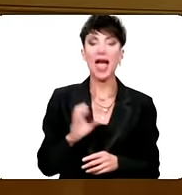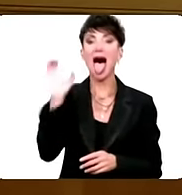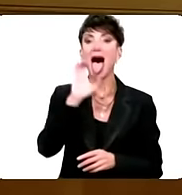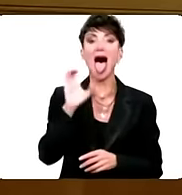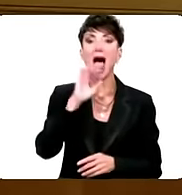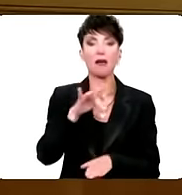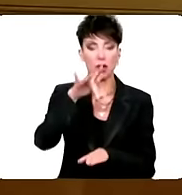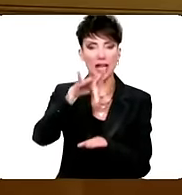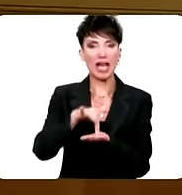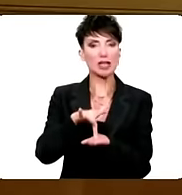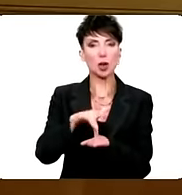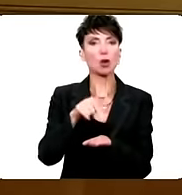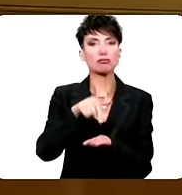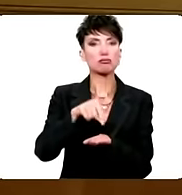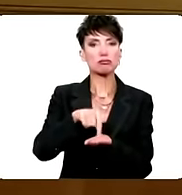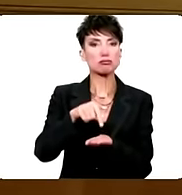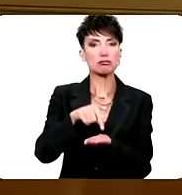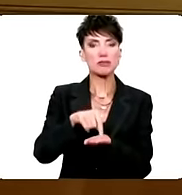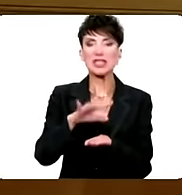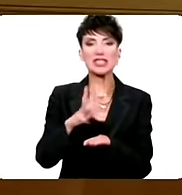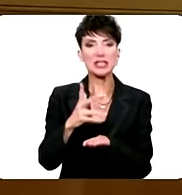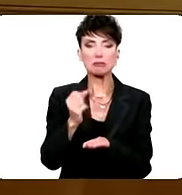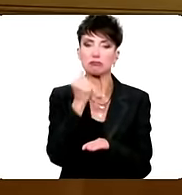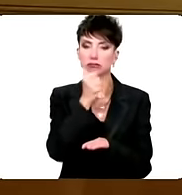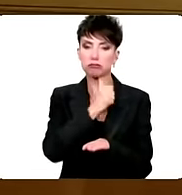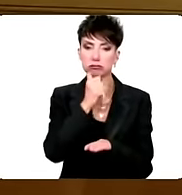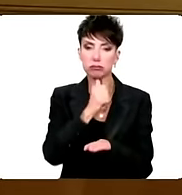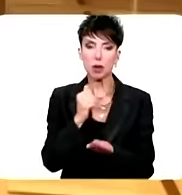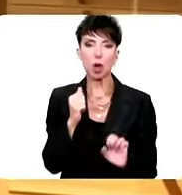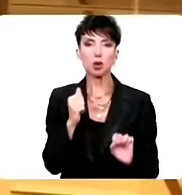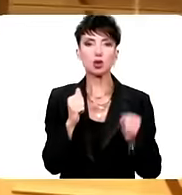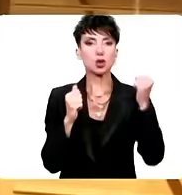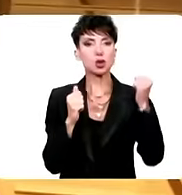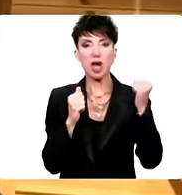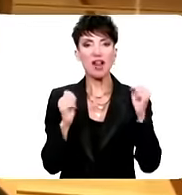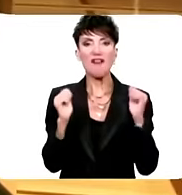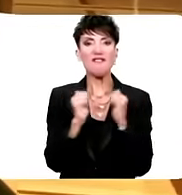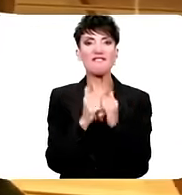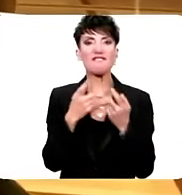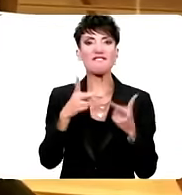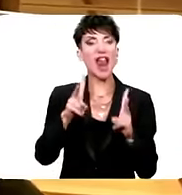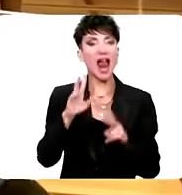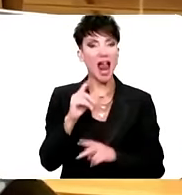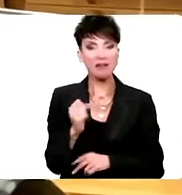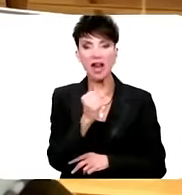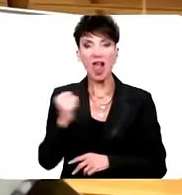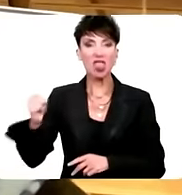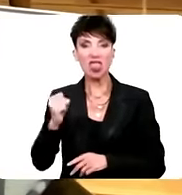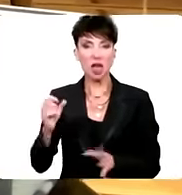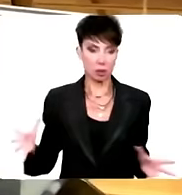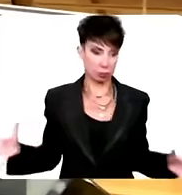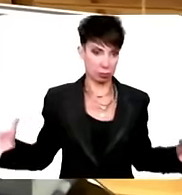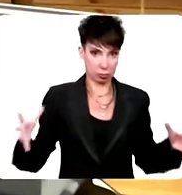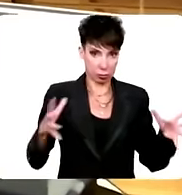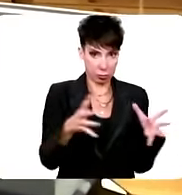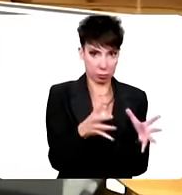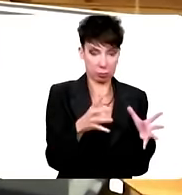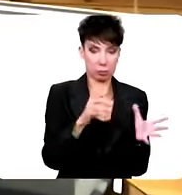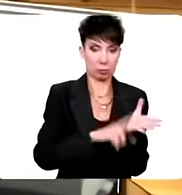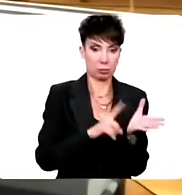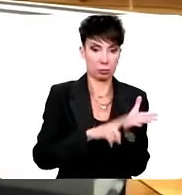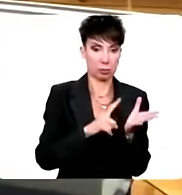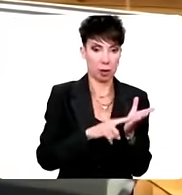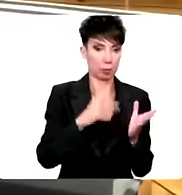Τι είναι το κέντρο? Ευρωπαϊκό Λαϊκό Κόμμα, Σοσιαλιστές και Φιλελεύθεροι. Εμείς θα κάνουμε εντός. Θα κάνουμε, όχι